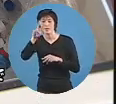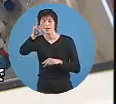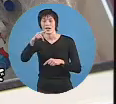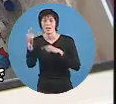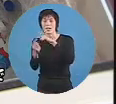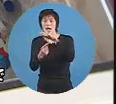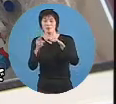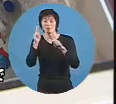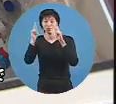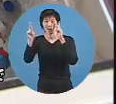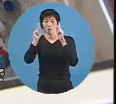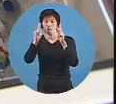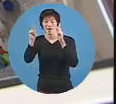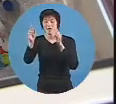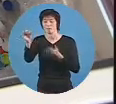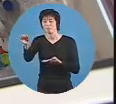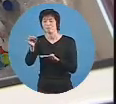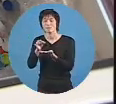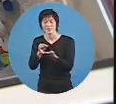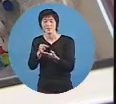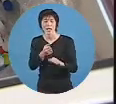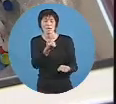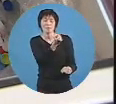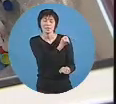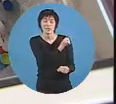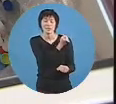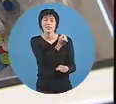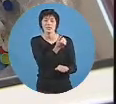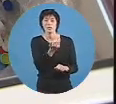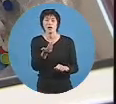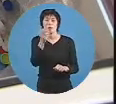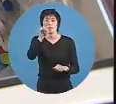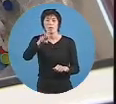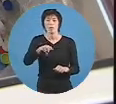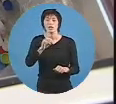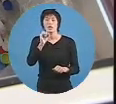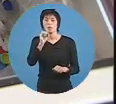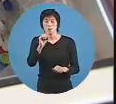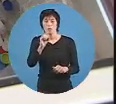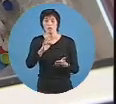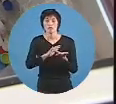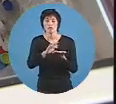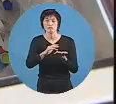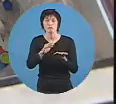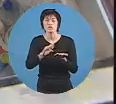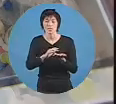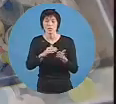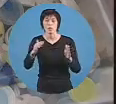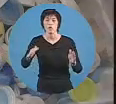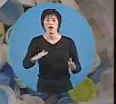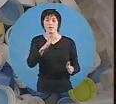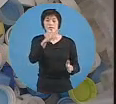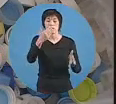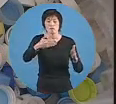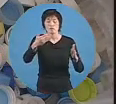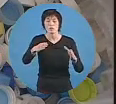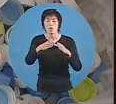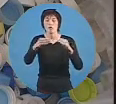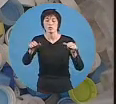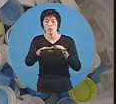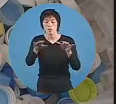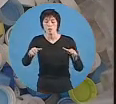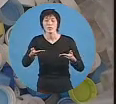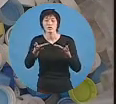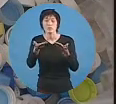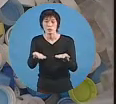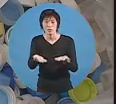業者に売却した収益で BCG やポリオワクチンを購入し、発展途上国の子どもたちへ送る運動です